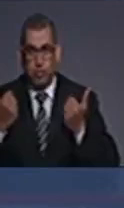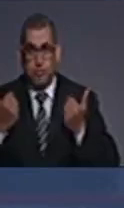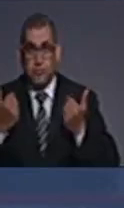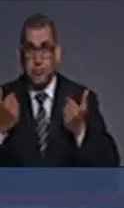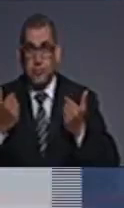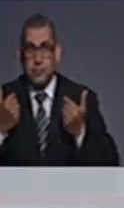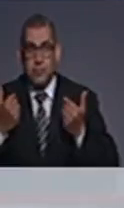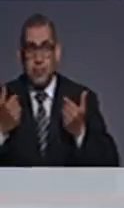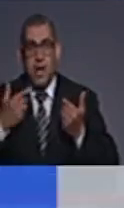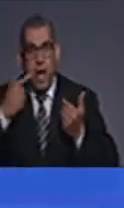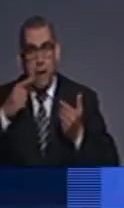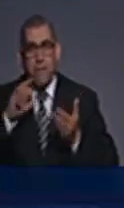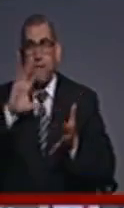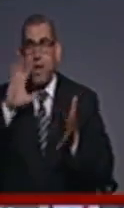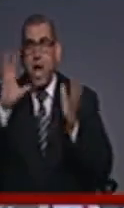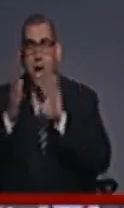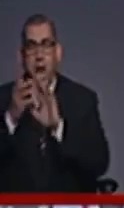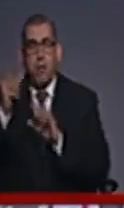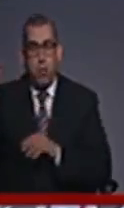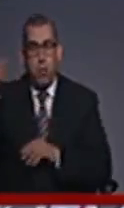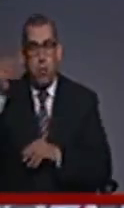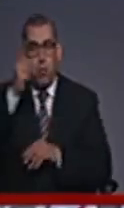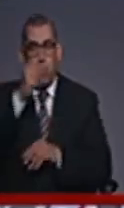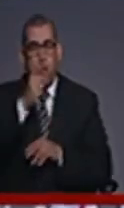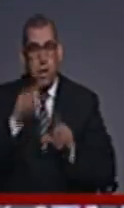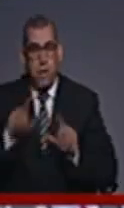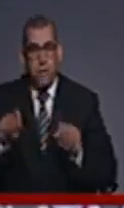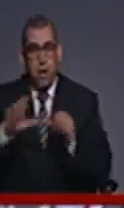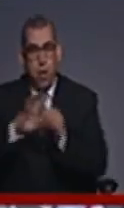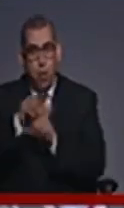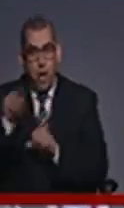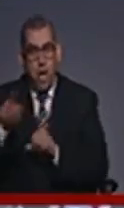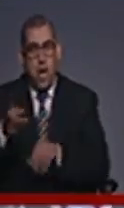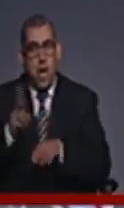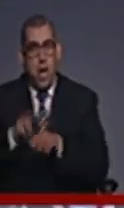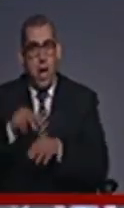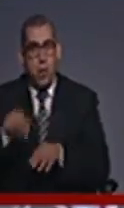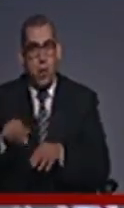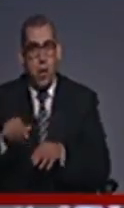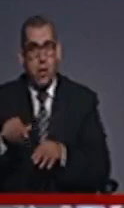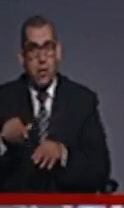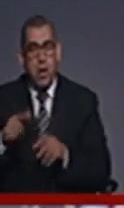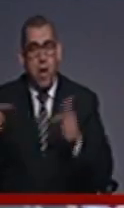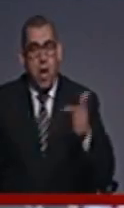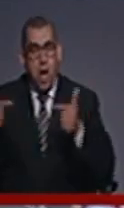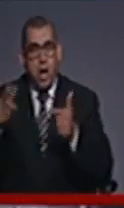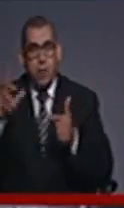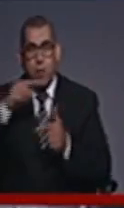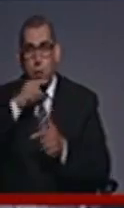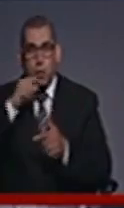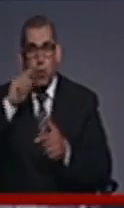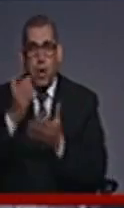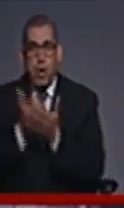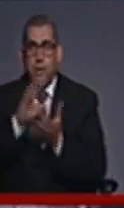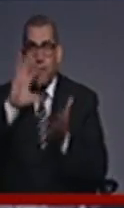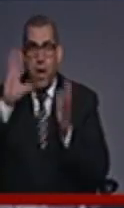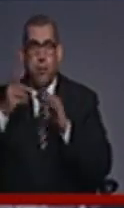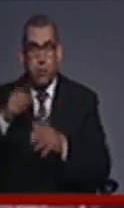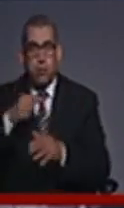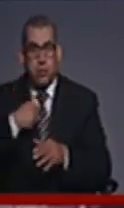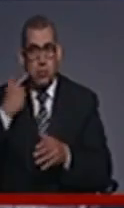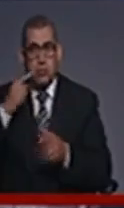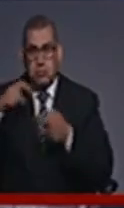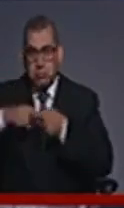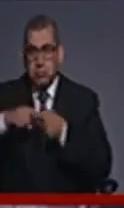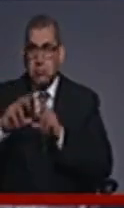كظروف عالم يعني، سواء كوفيد 19 موقف الدنيا كلها بالكامل وكان ليه تأثير سلبي قوي على الاقتصاد العالمي واحنا مرتبطين بيه بشكل